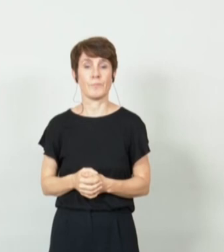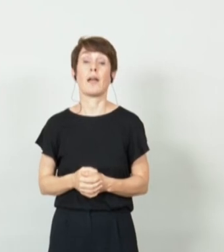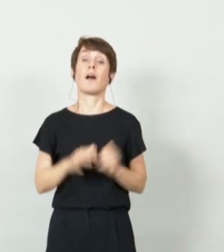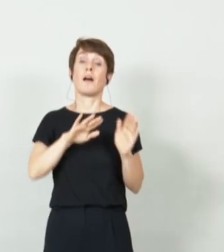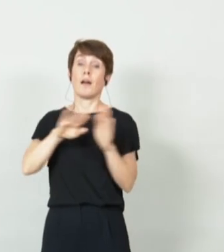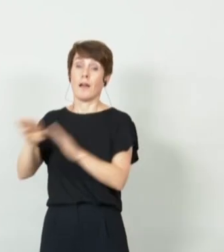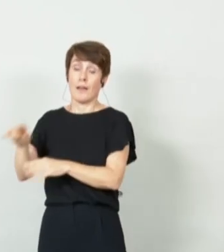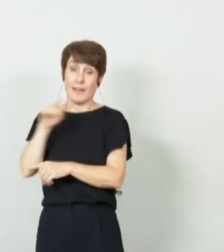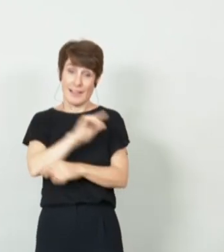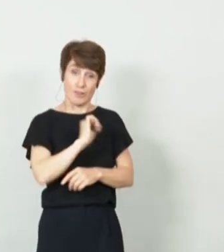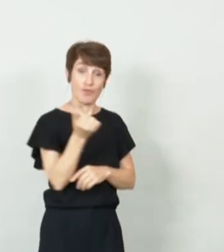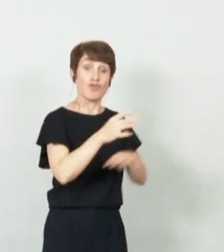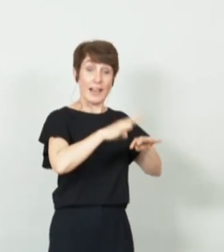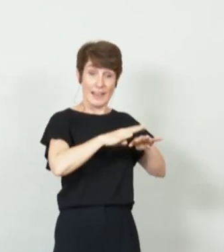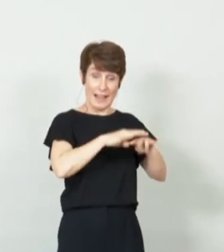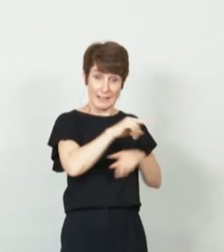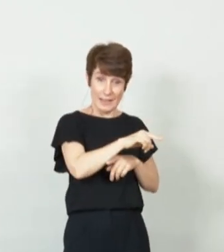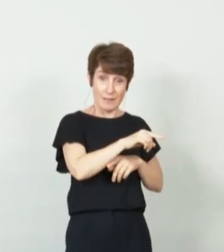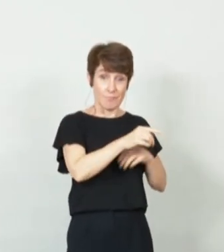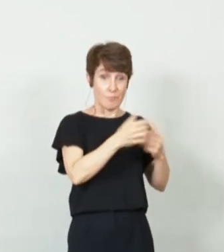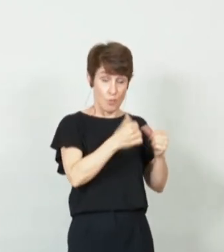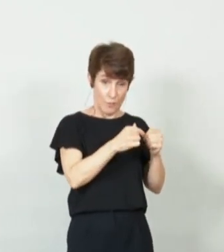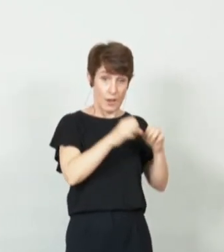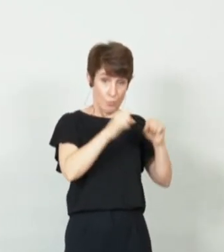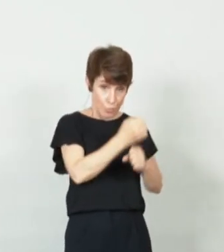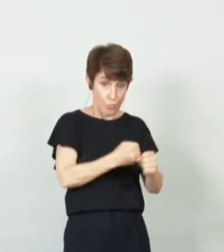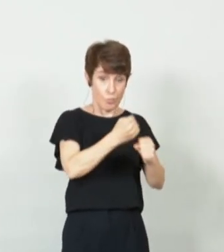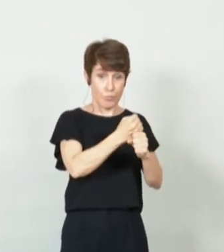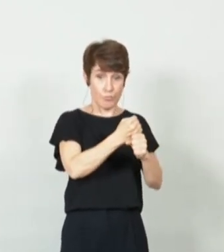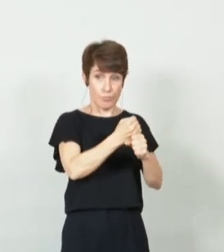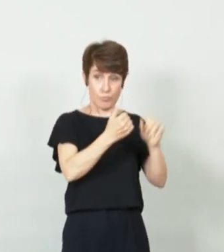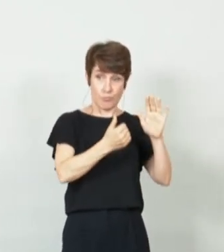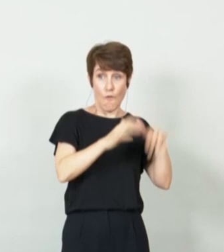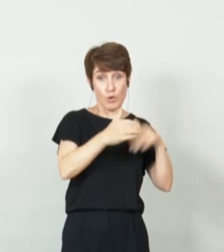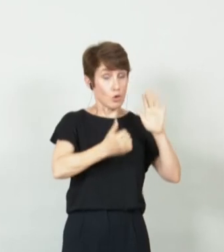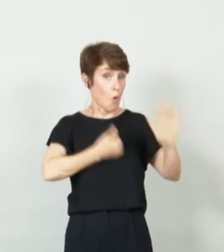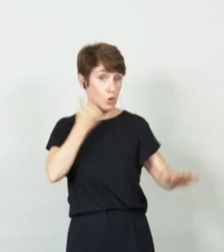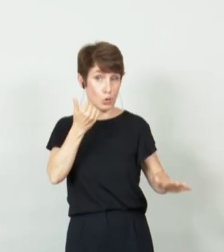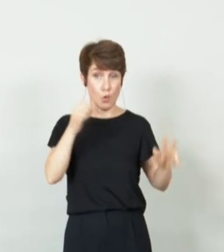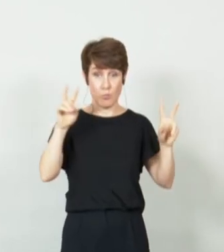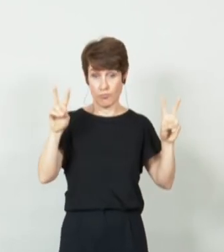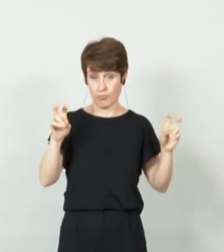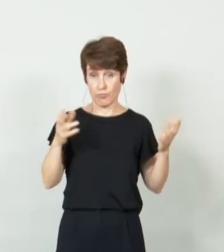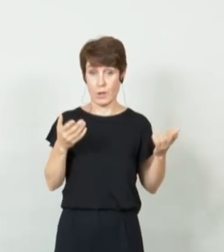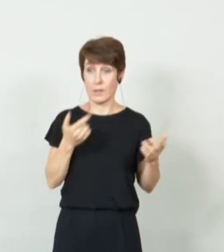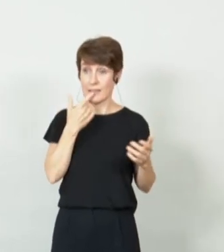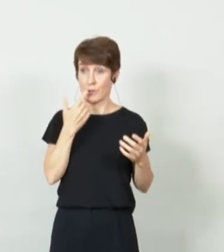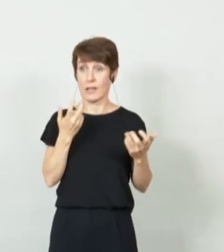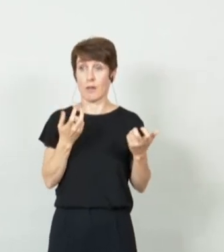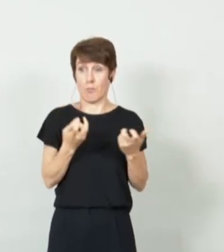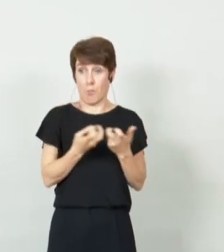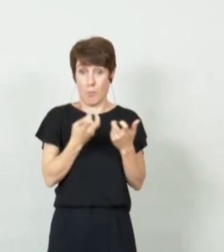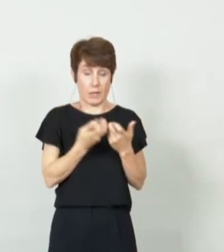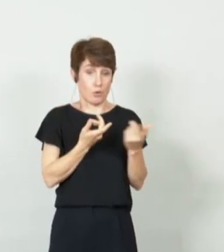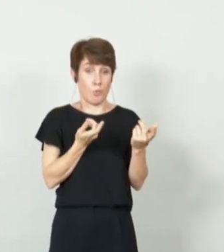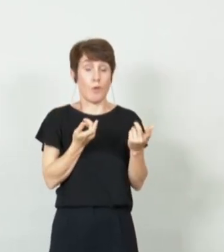dont de mode de fonctionnement de manière autonome à travers au travers de leur statut et à titre d'exemple les unions de